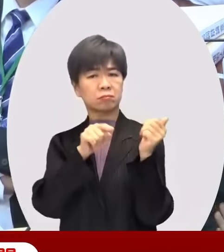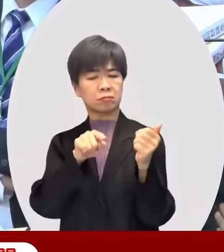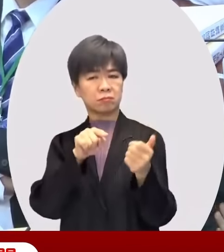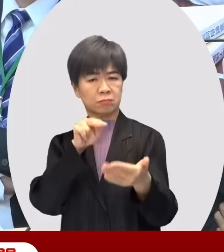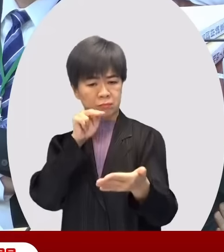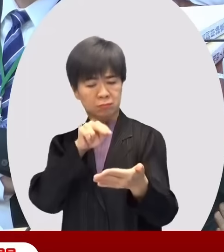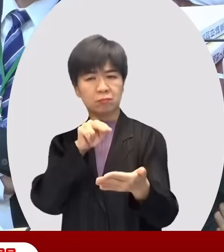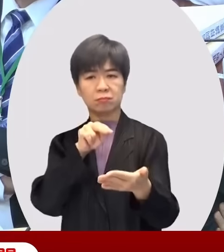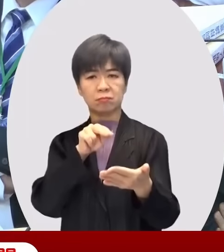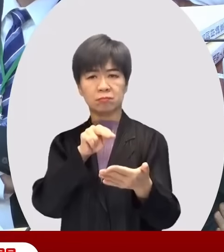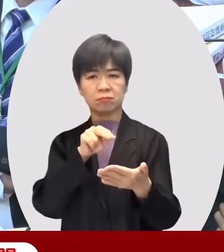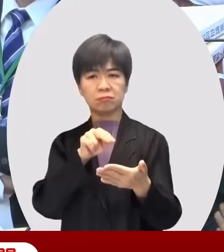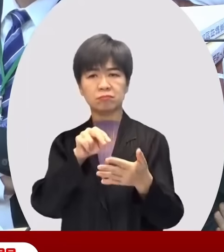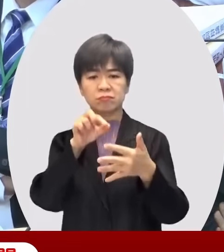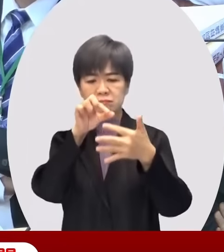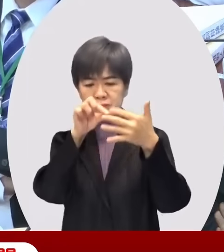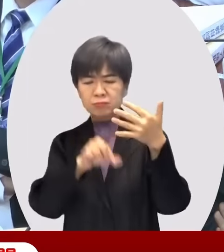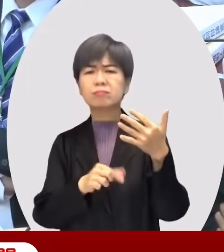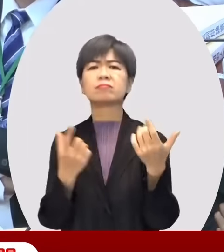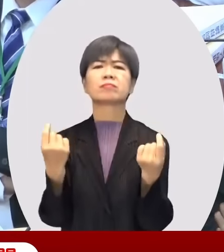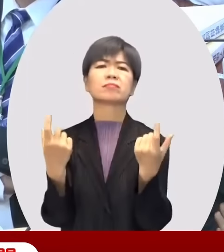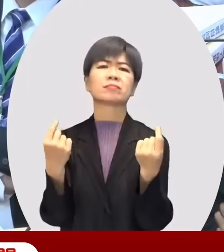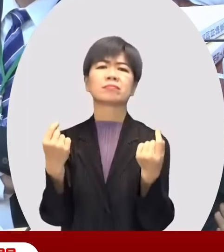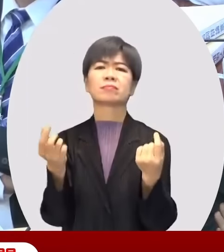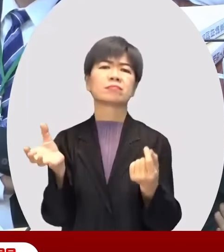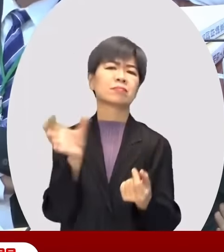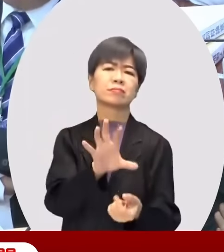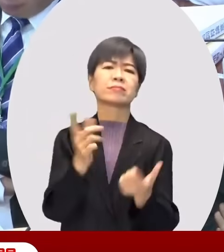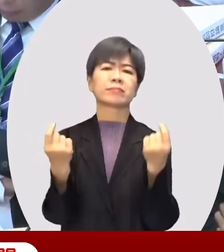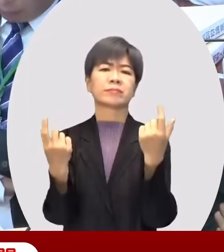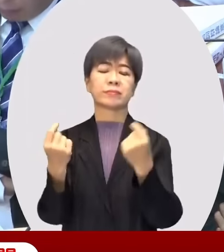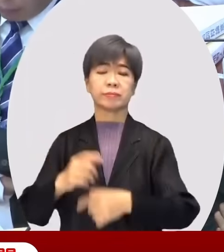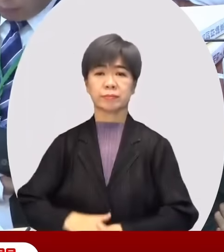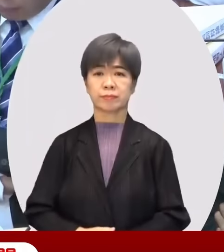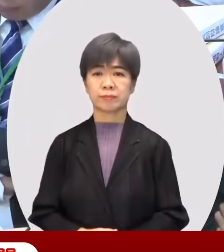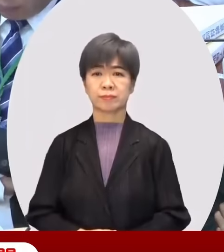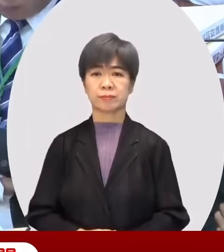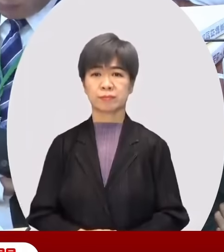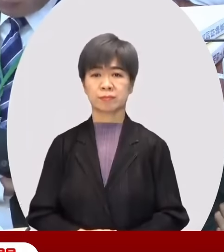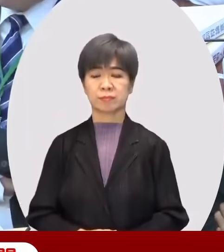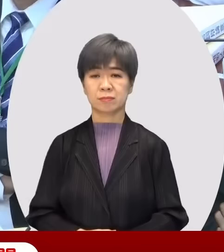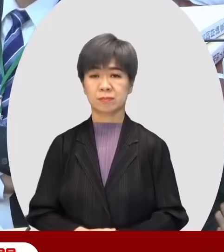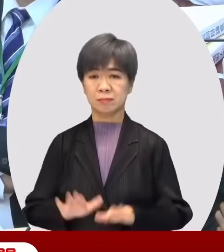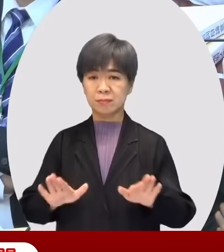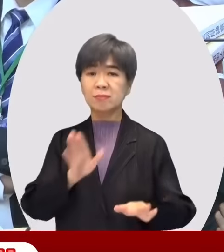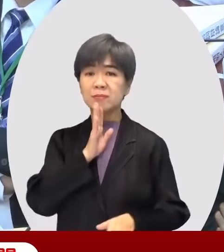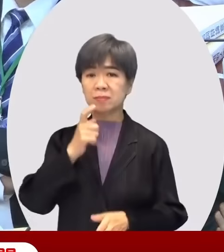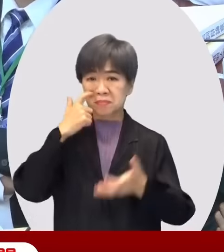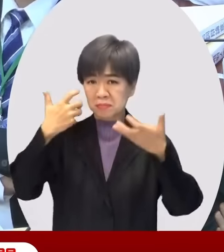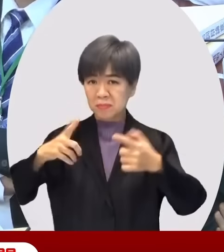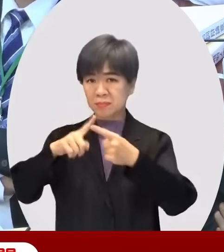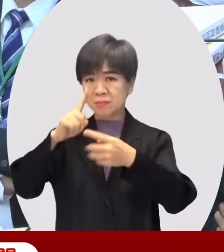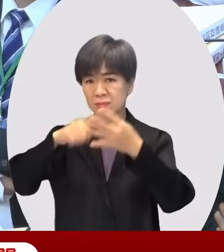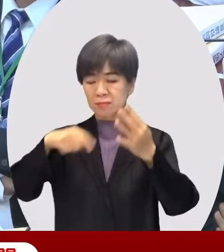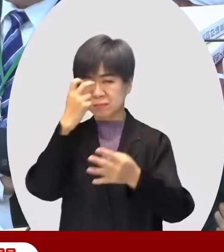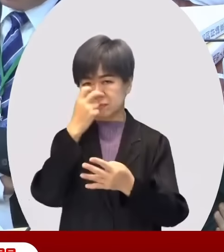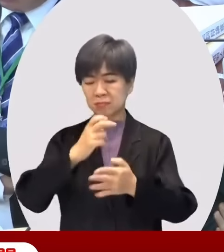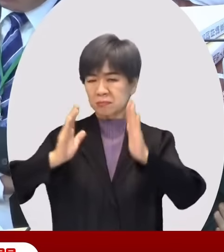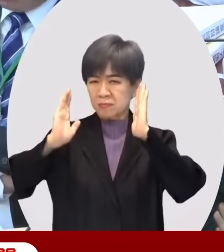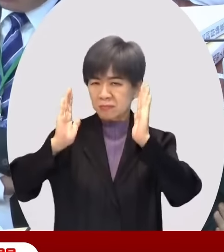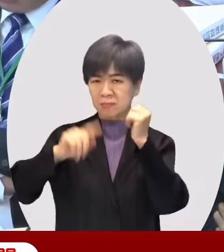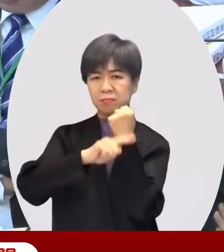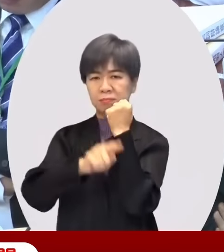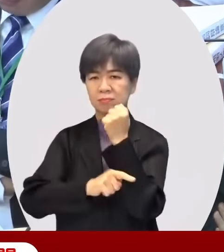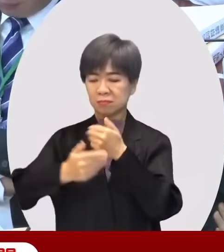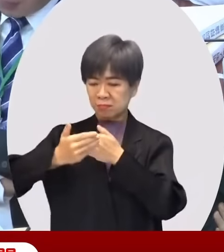面明文规定的这些事项。所以呢，就这个部分来讲，其实我们是更重视人事审查的正当法